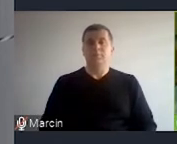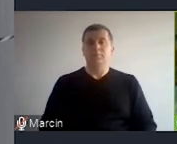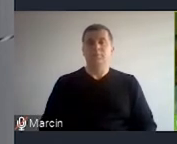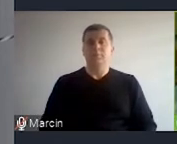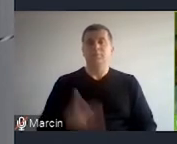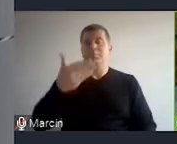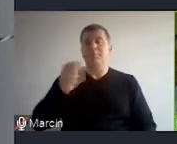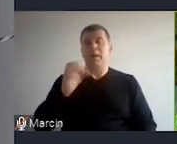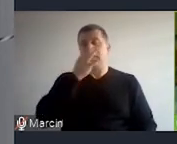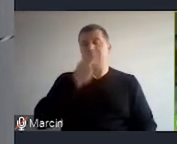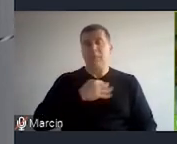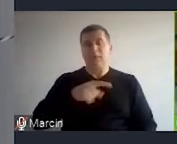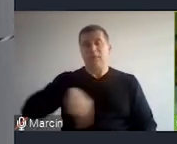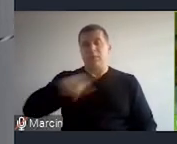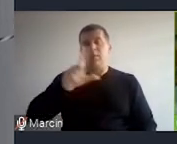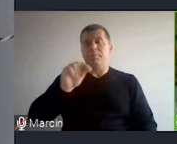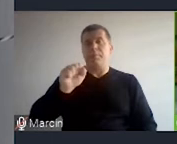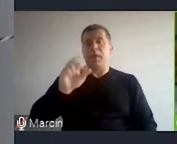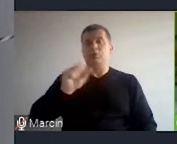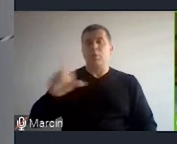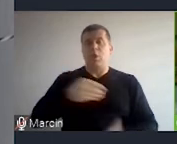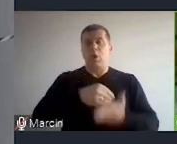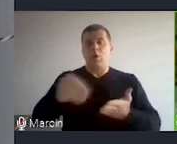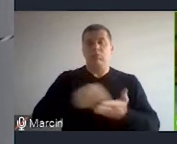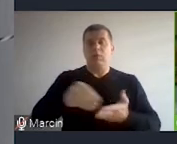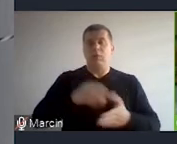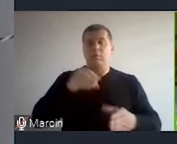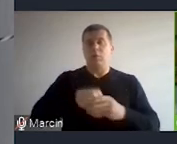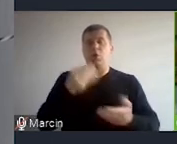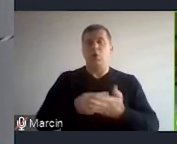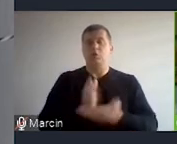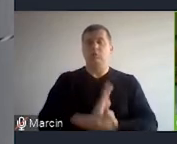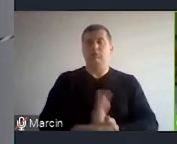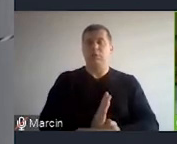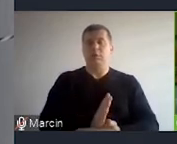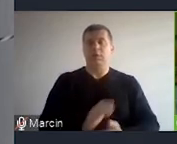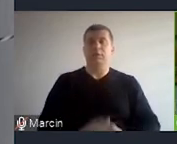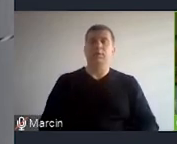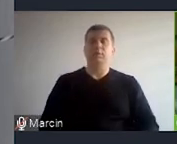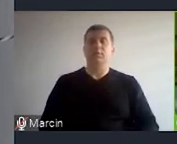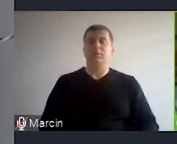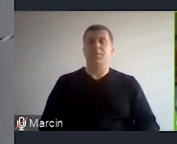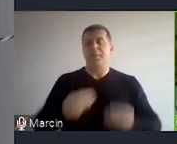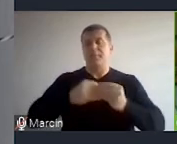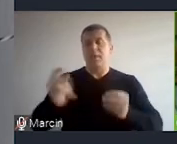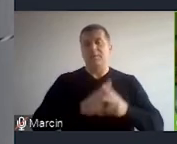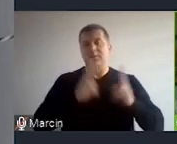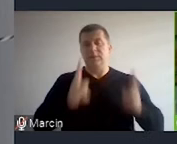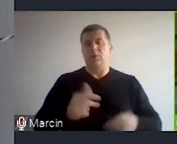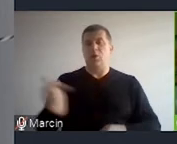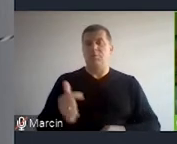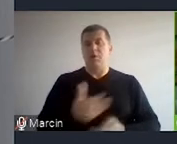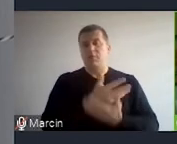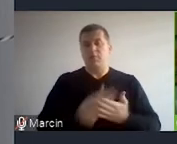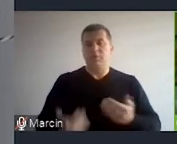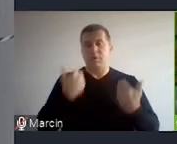Pani Marta pyta o personel opłacany w ramach kosztów pośrednich. Zwiększony zakres obowiązków,